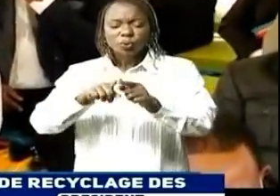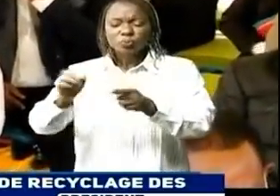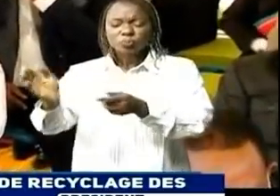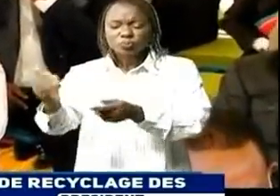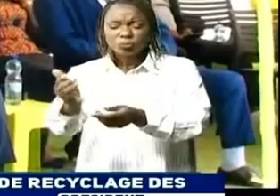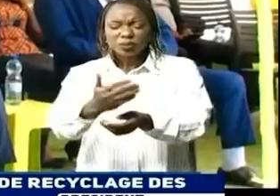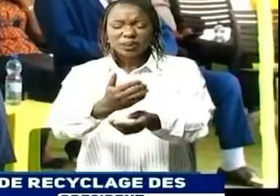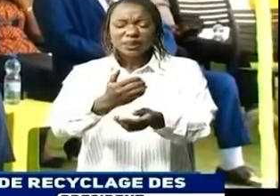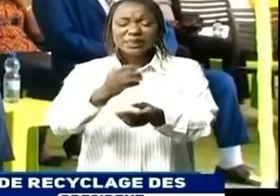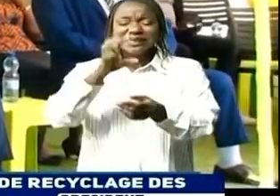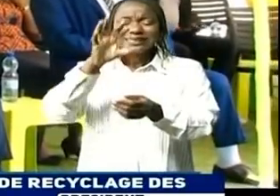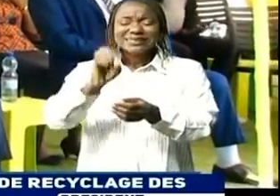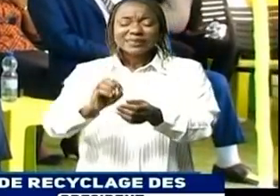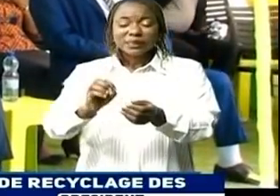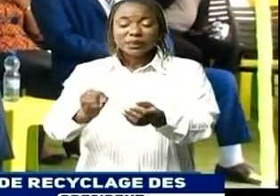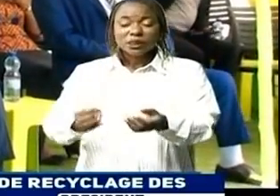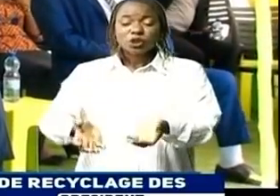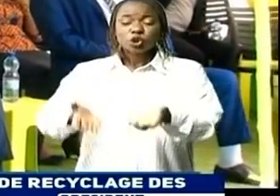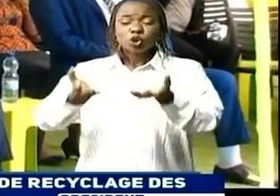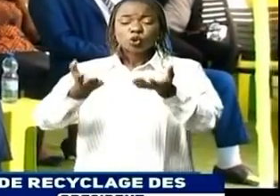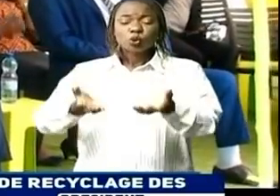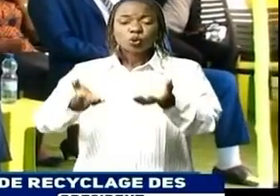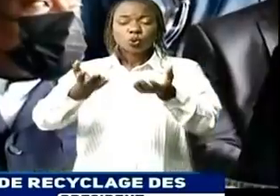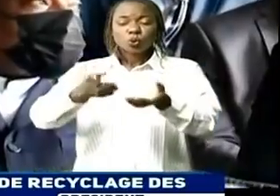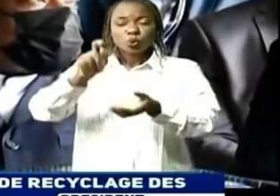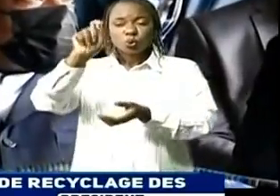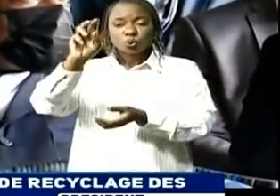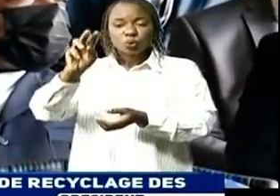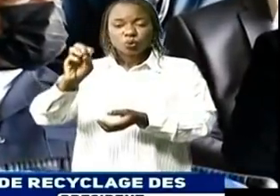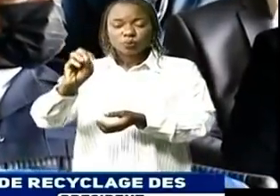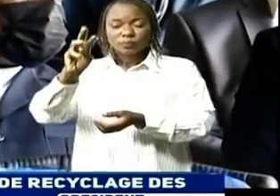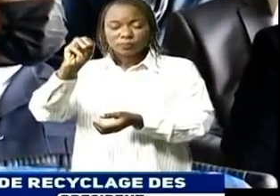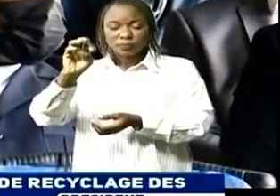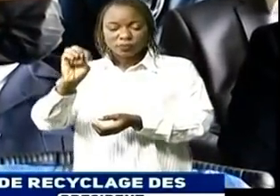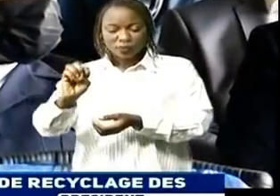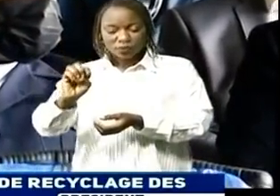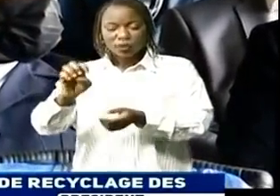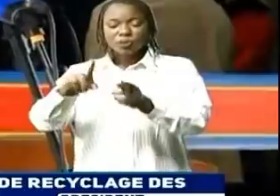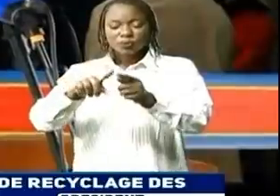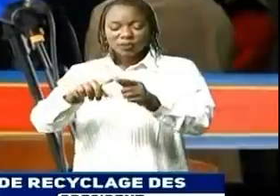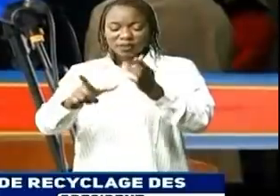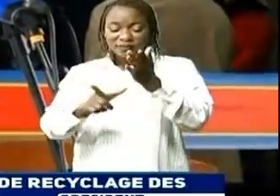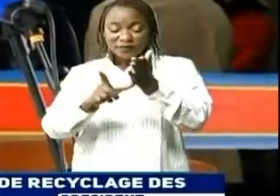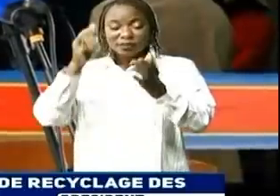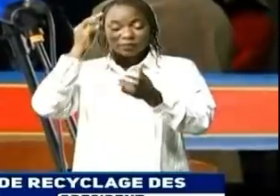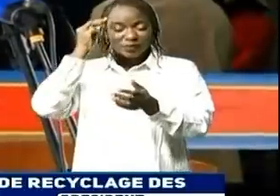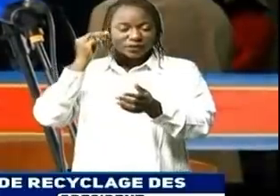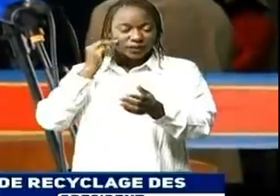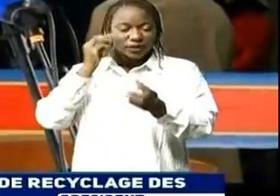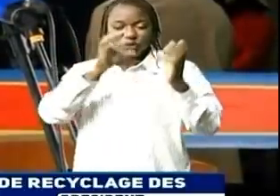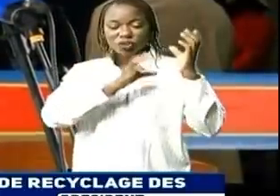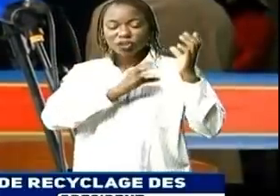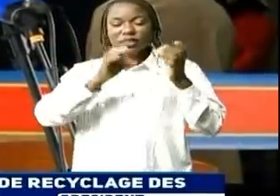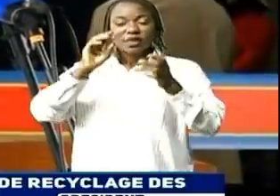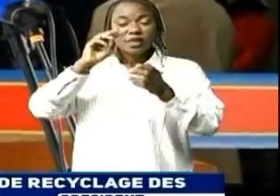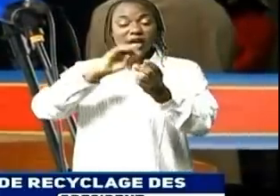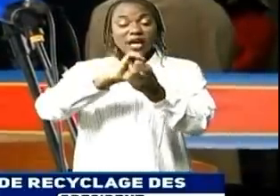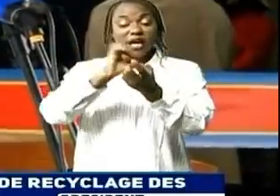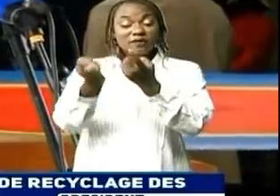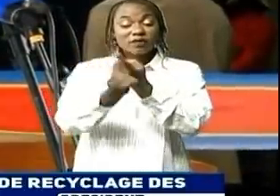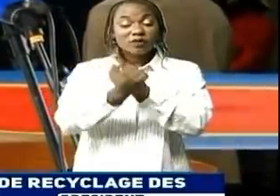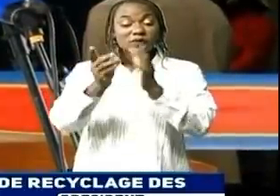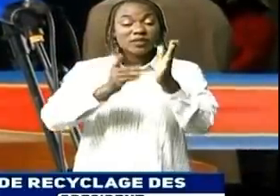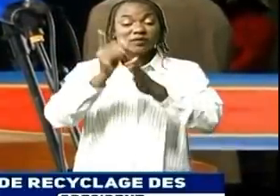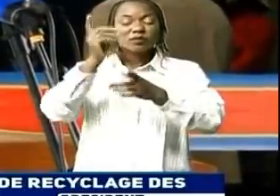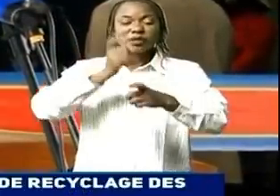de bouteilles plastiques par jour. Motif de satisfaction pour la vice-première ministre, ministre en charge de l'environnement et du